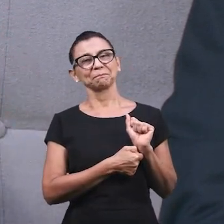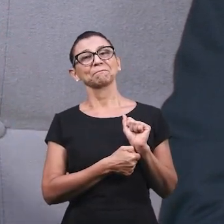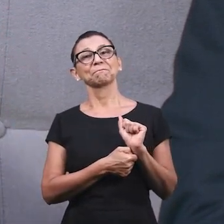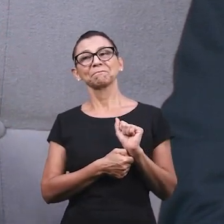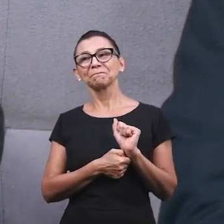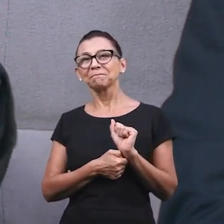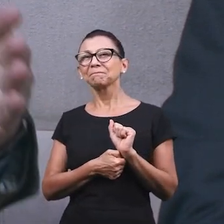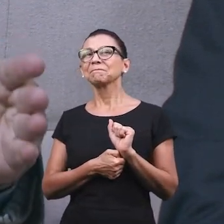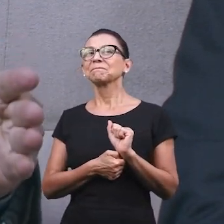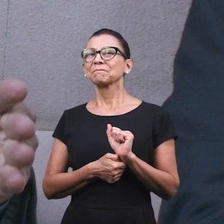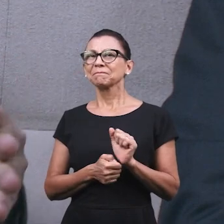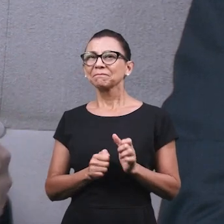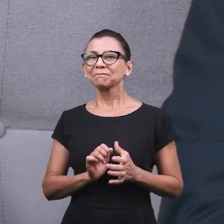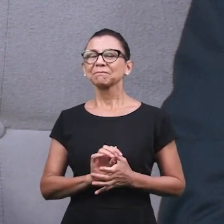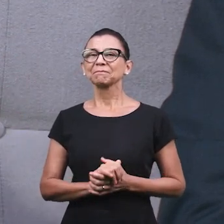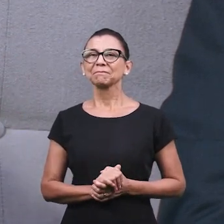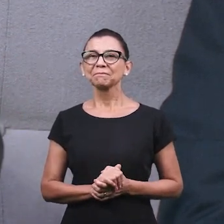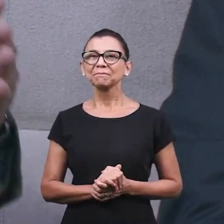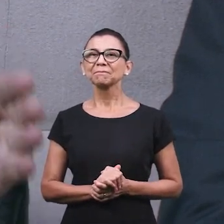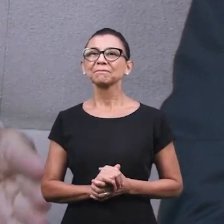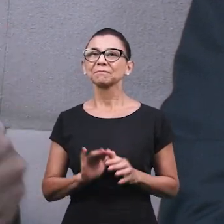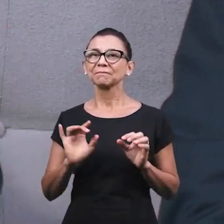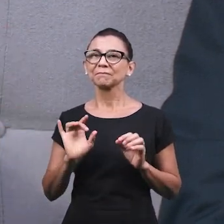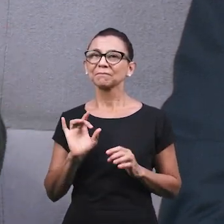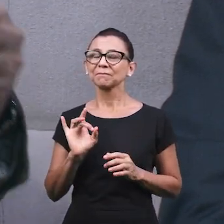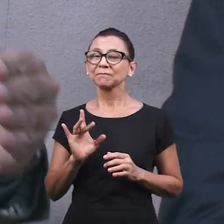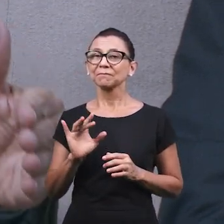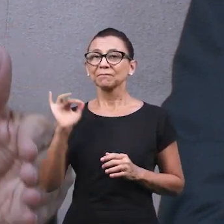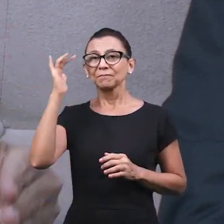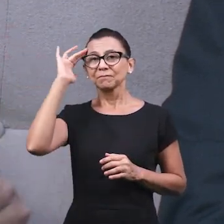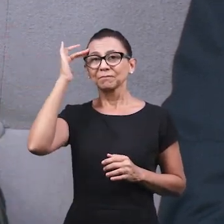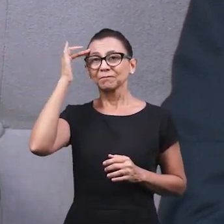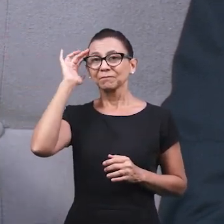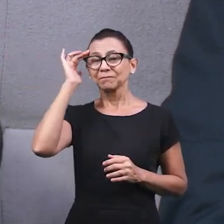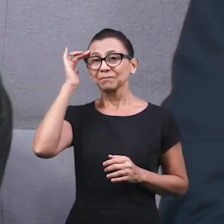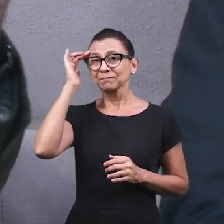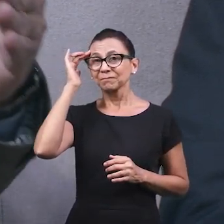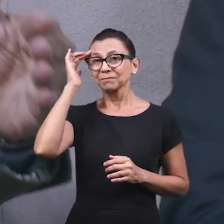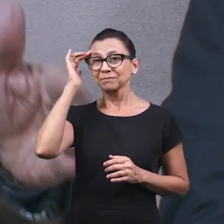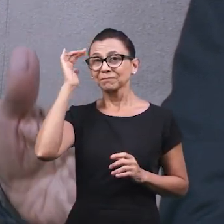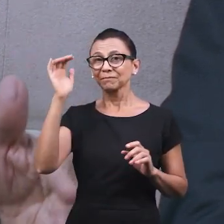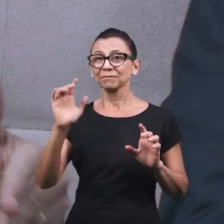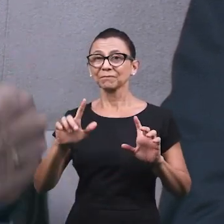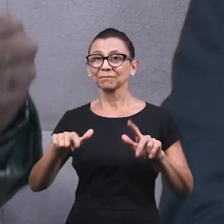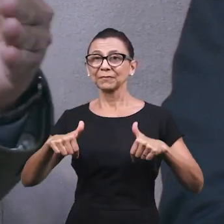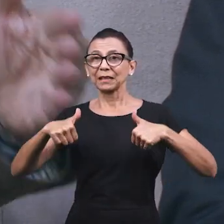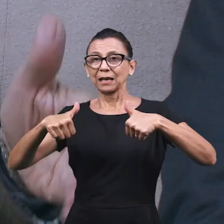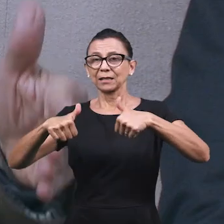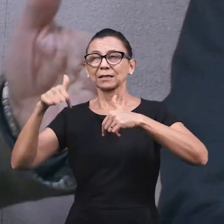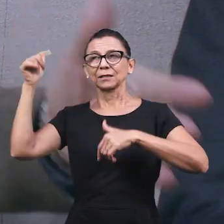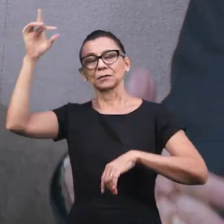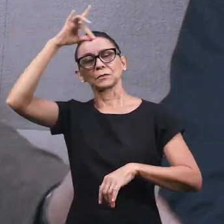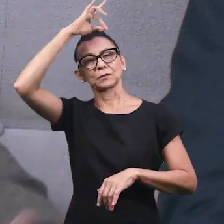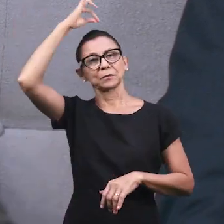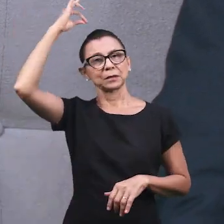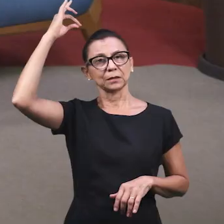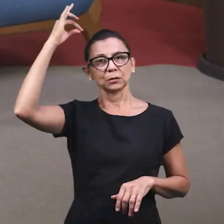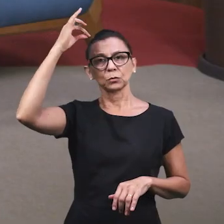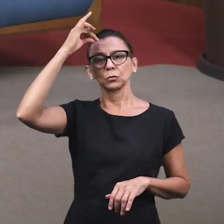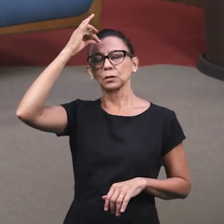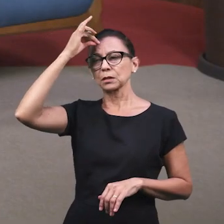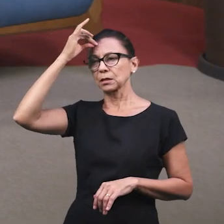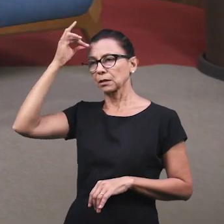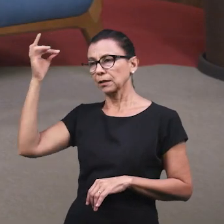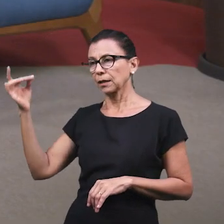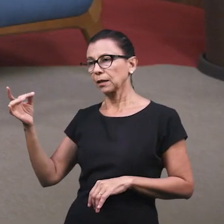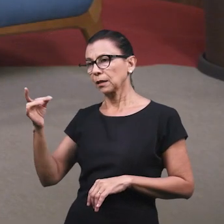mystère, ce Jésus glorifié, ressuscité seulement à travers